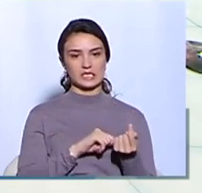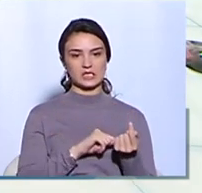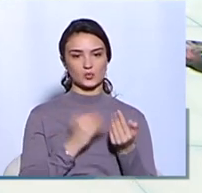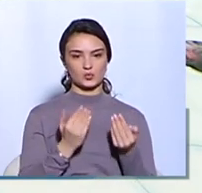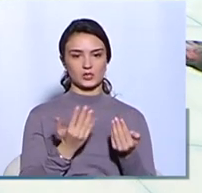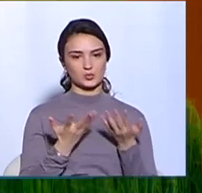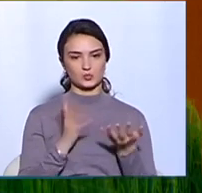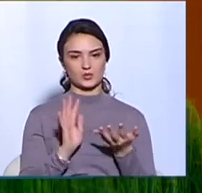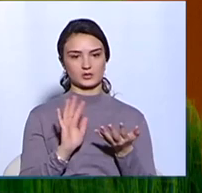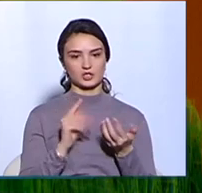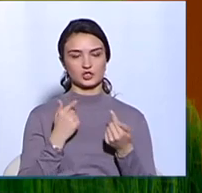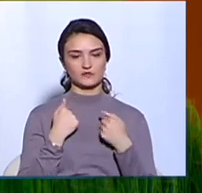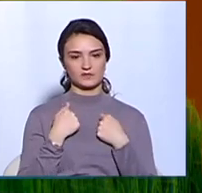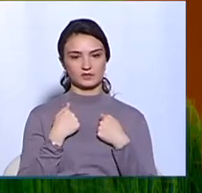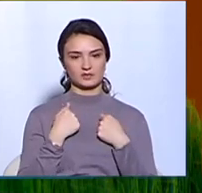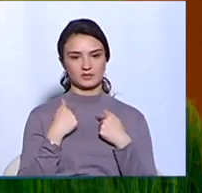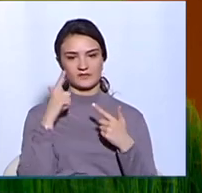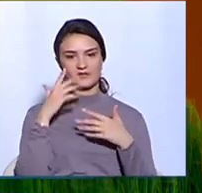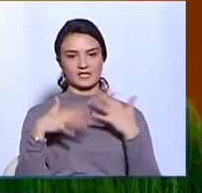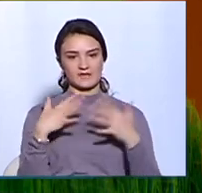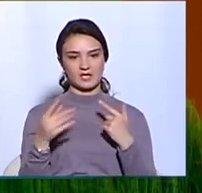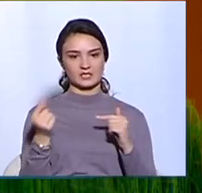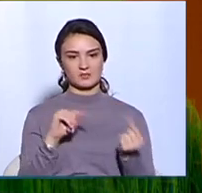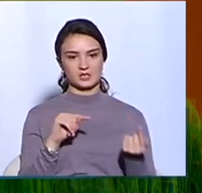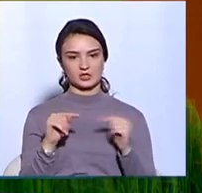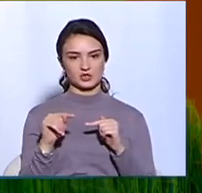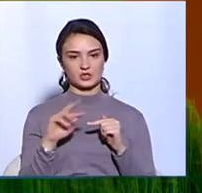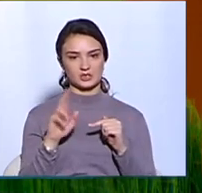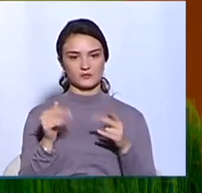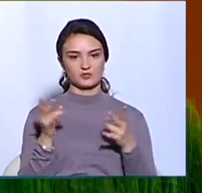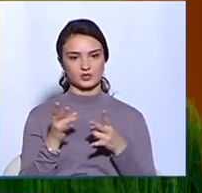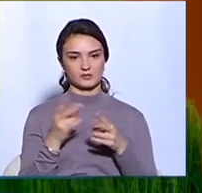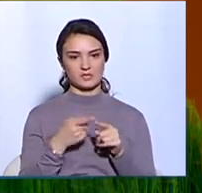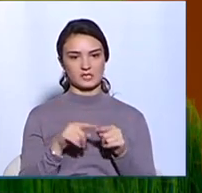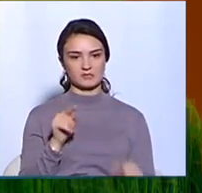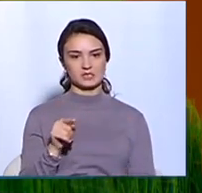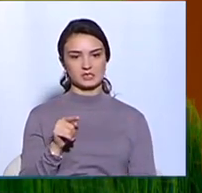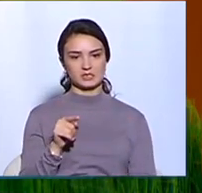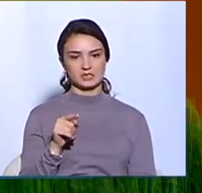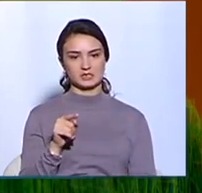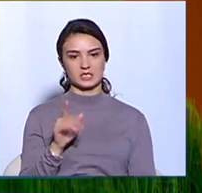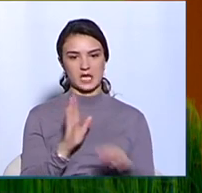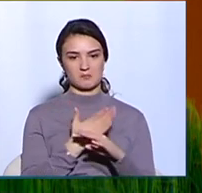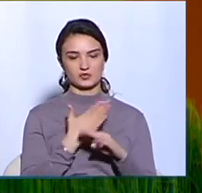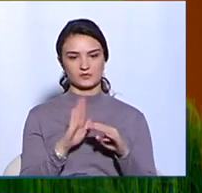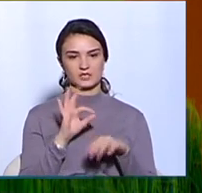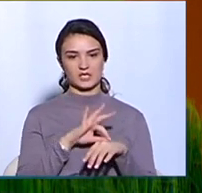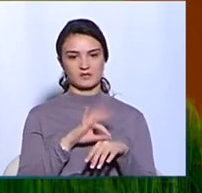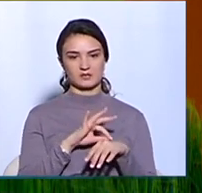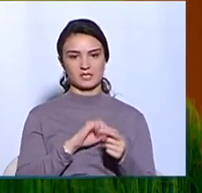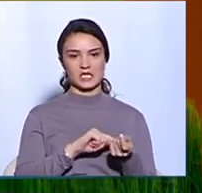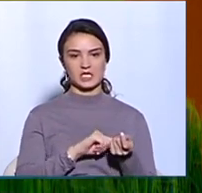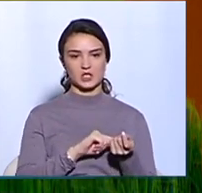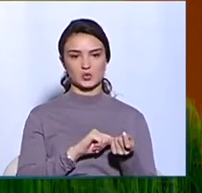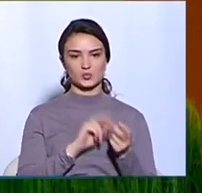თუ არა. ჩვენ გვერევა ხოლმე ერთმანეთში და აქ ჭირდება იმის გამიჯნა. დაავადება